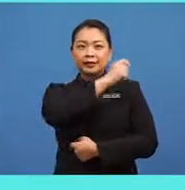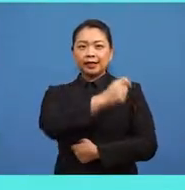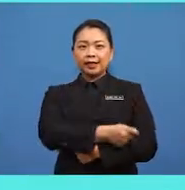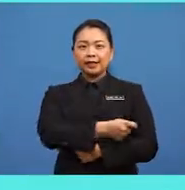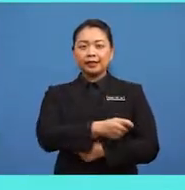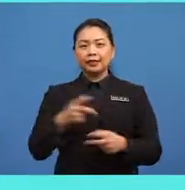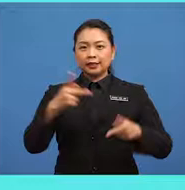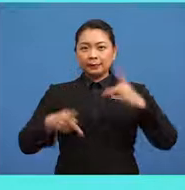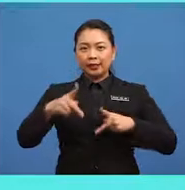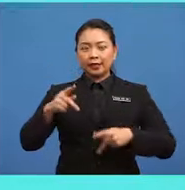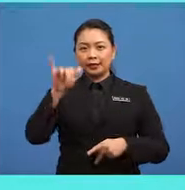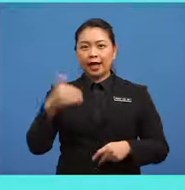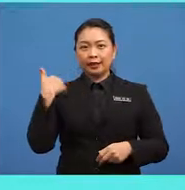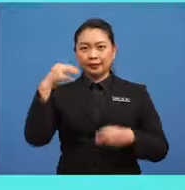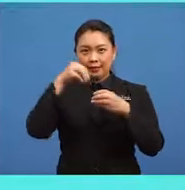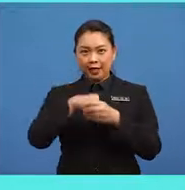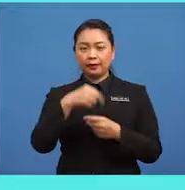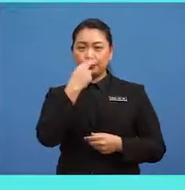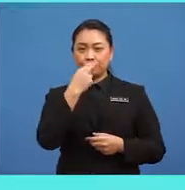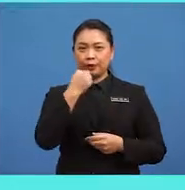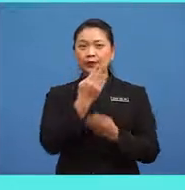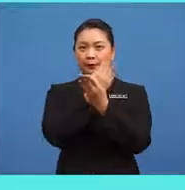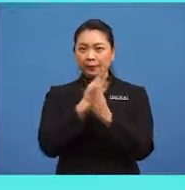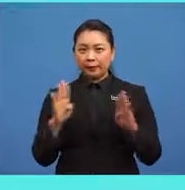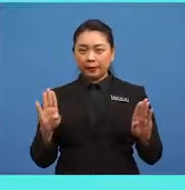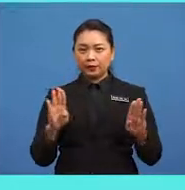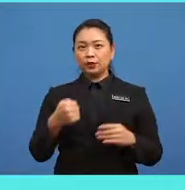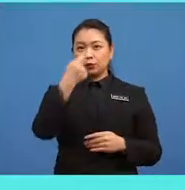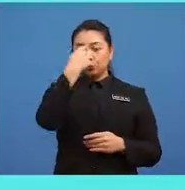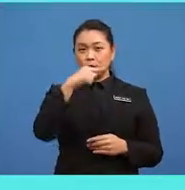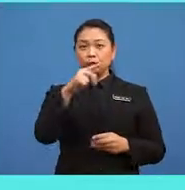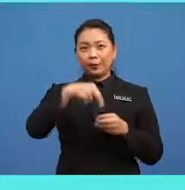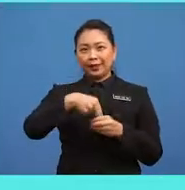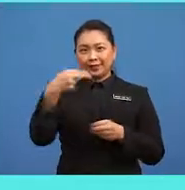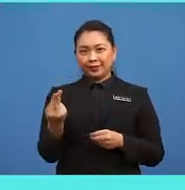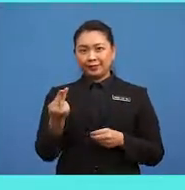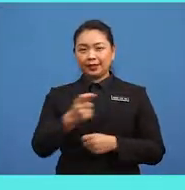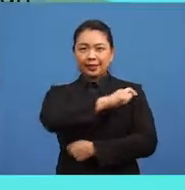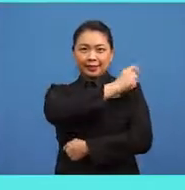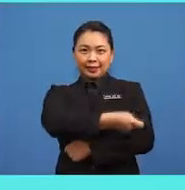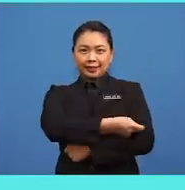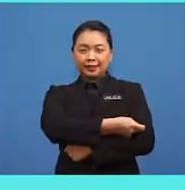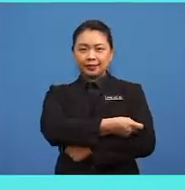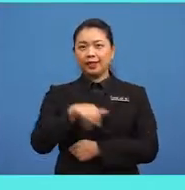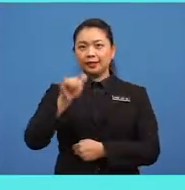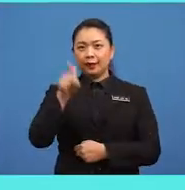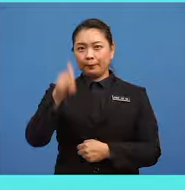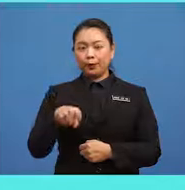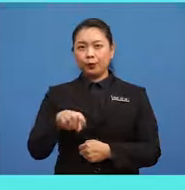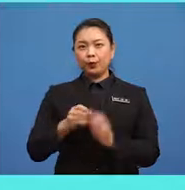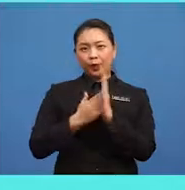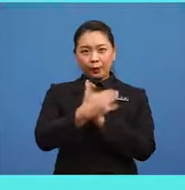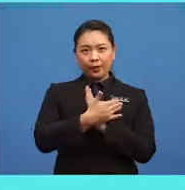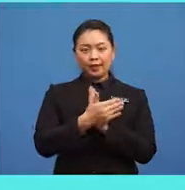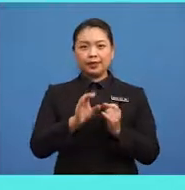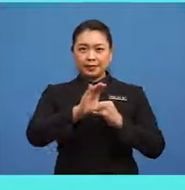yang terdapat dalam glukosa dibebaskan untuk menghasilkan tenaga yang diperlukan